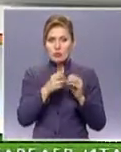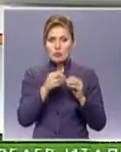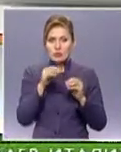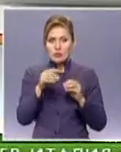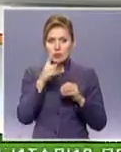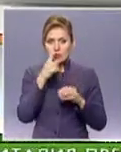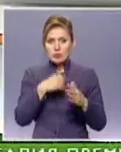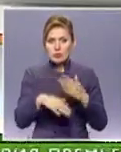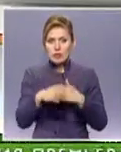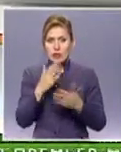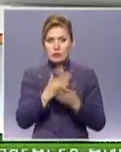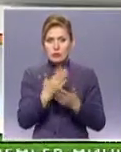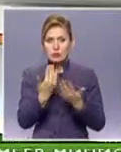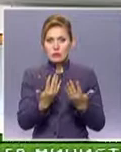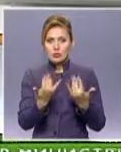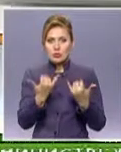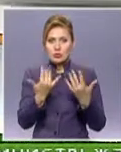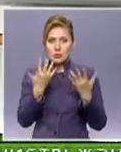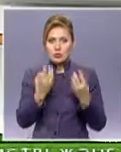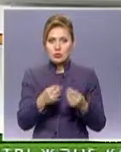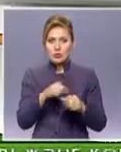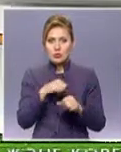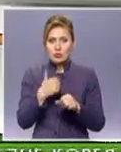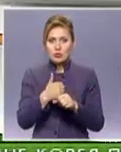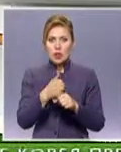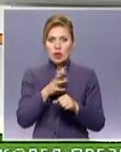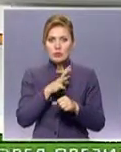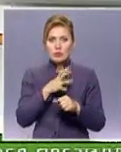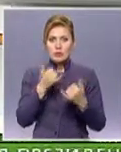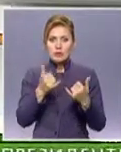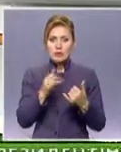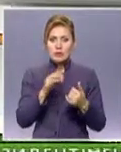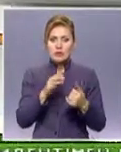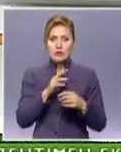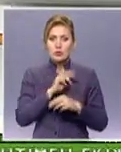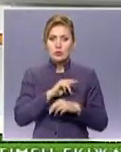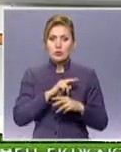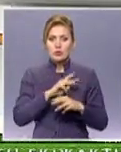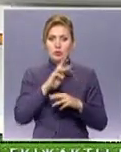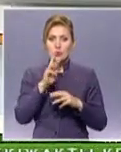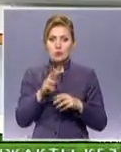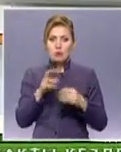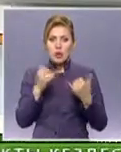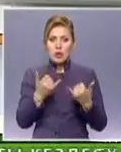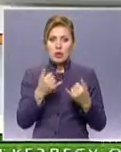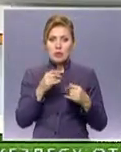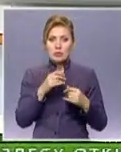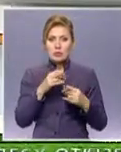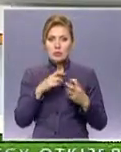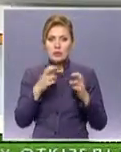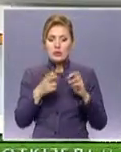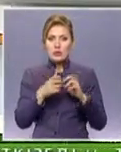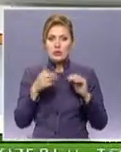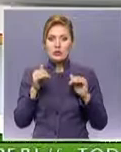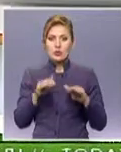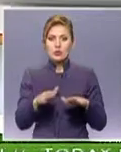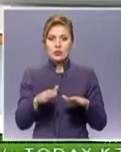мыңдай мүгедек бар. Осы күндері басты мәселе кембағалдарды қызметке орналастыру болып отыр. Осы тұста мәселені